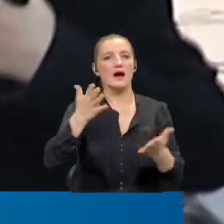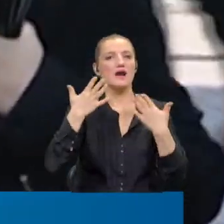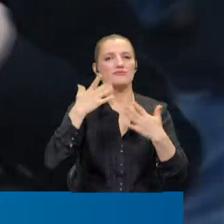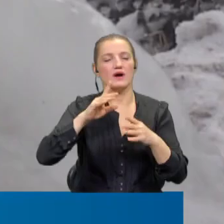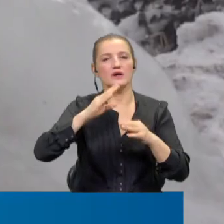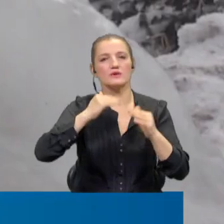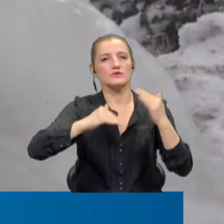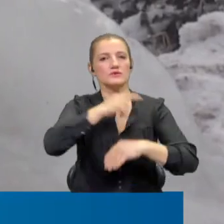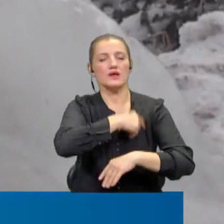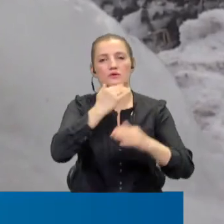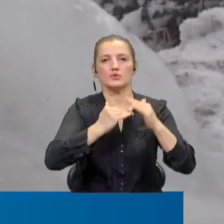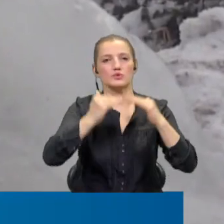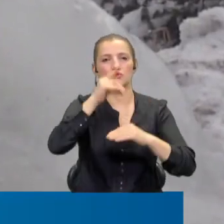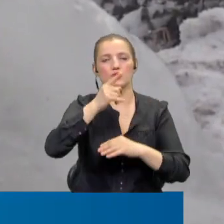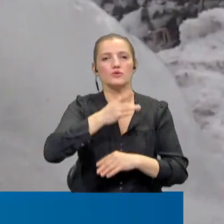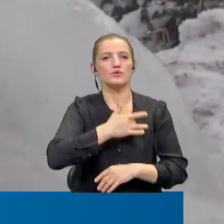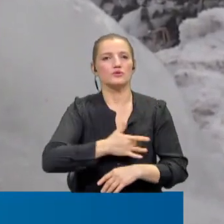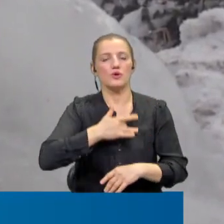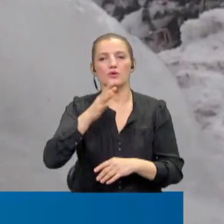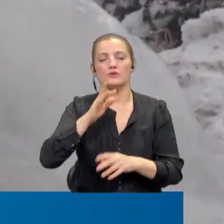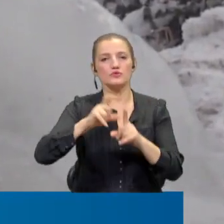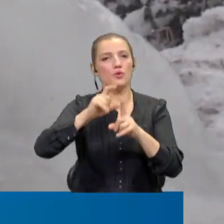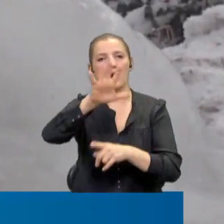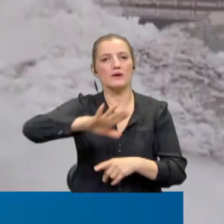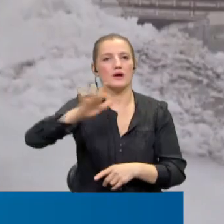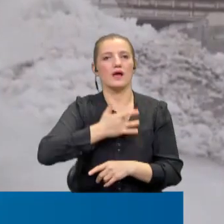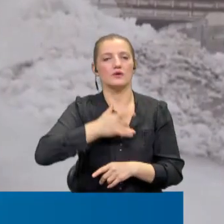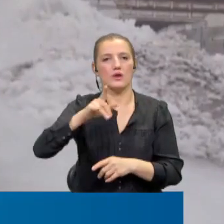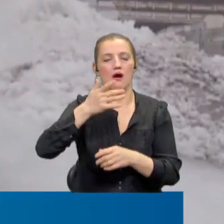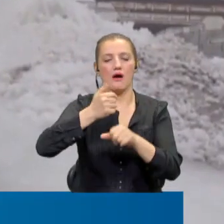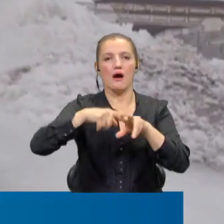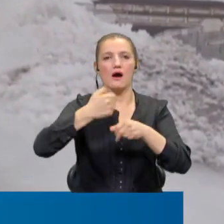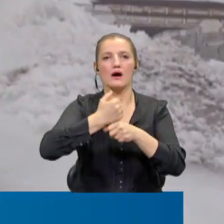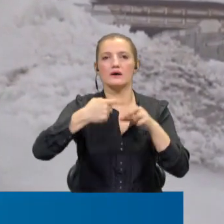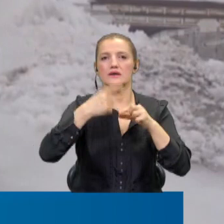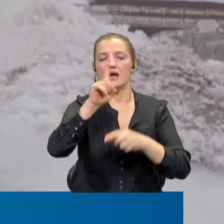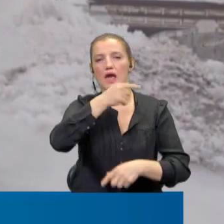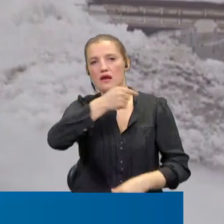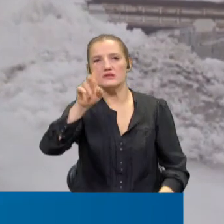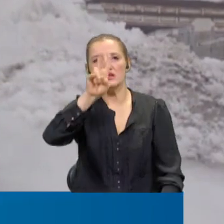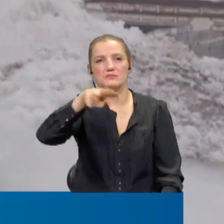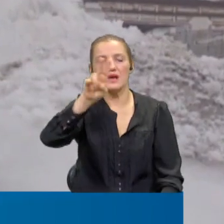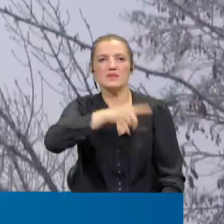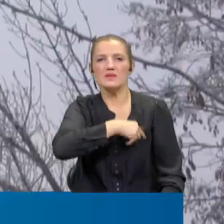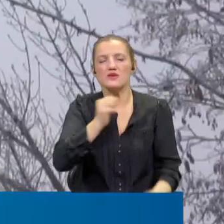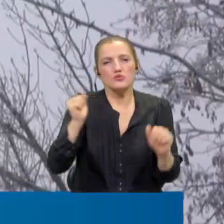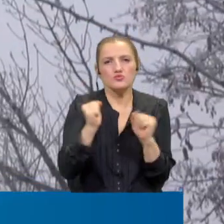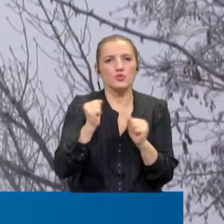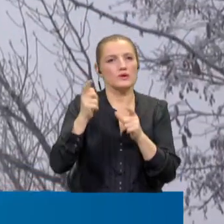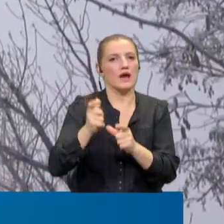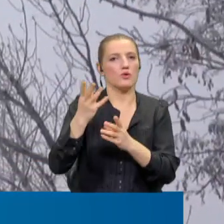normallerinin üstünde Ancak Doğu Anadolu'da dondurucu hava hakim Ağrı -27 derece ile en soğuk yer